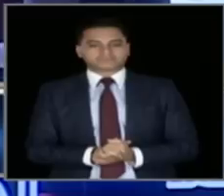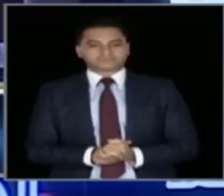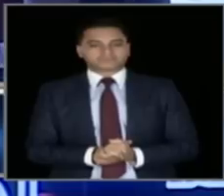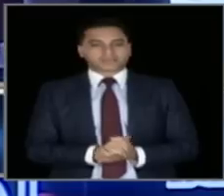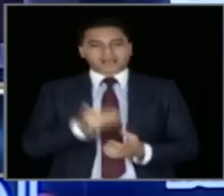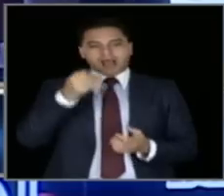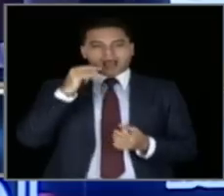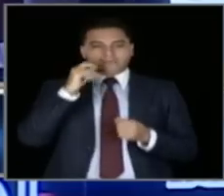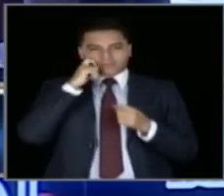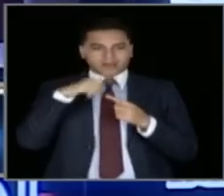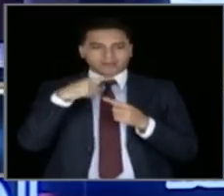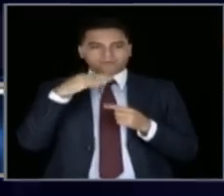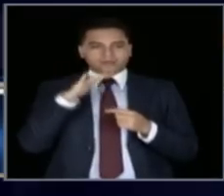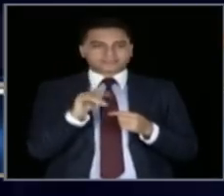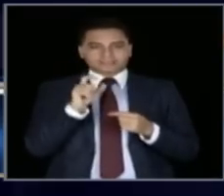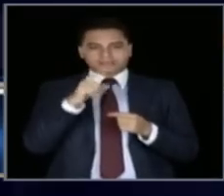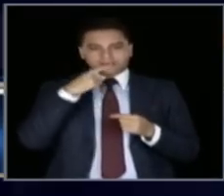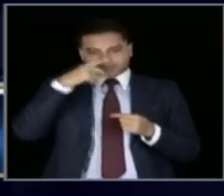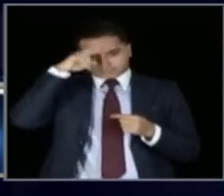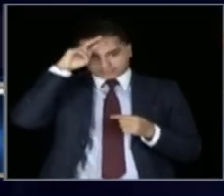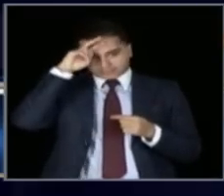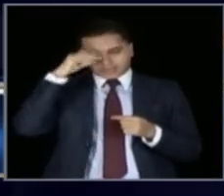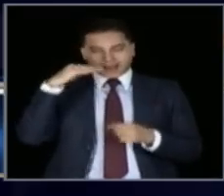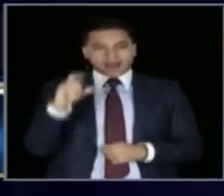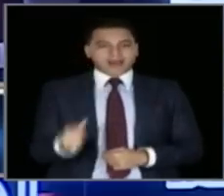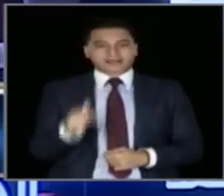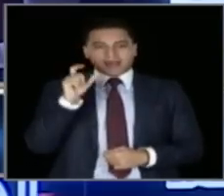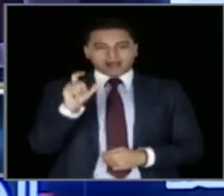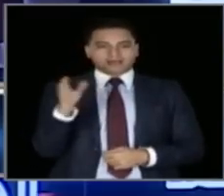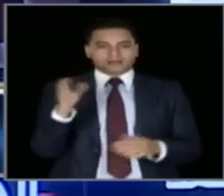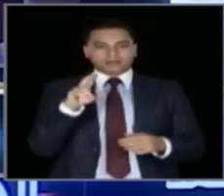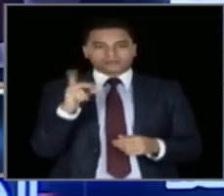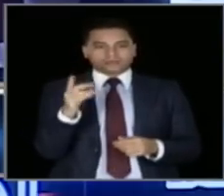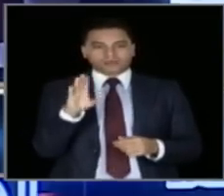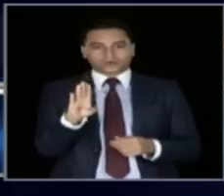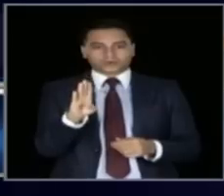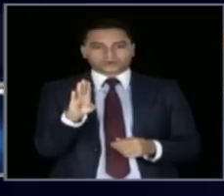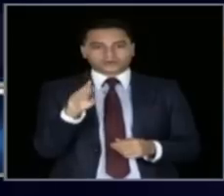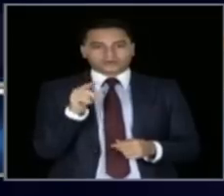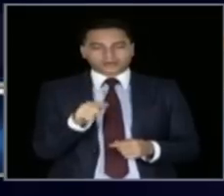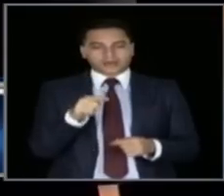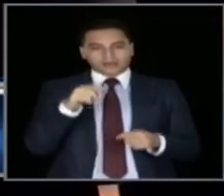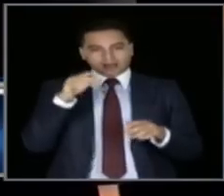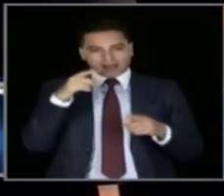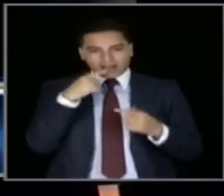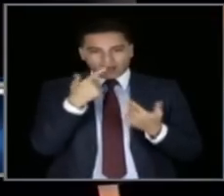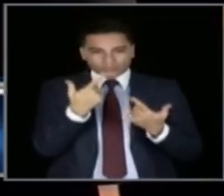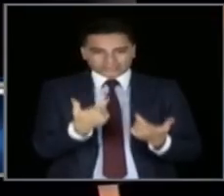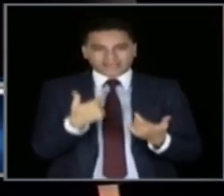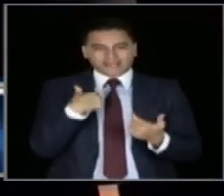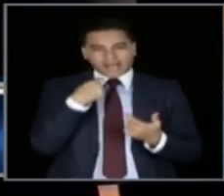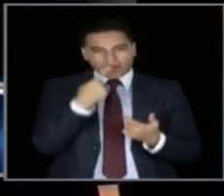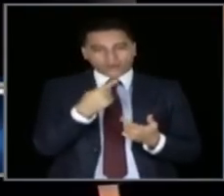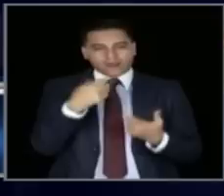احمد ابو حسين، حنان ترك. بص لو استنيت كنت قلت لك ان حنان ترك في الفيلم. حنان